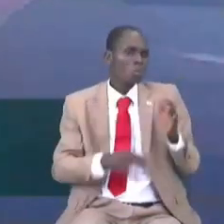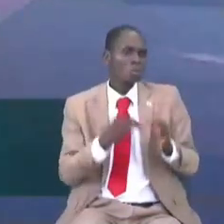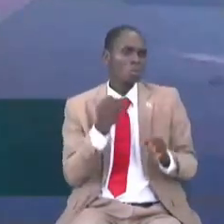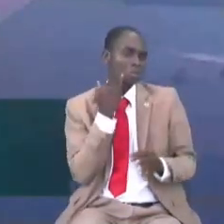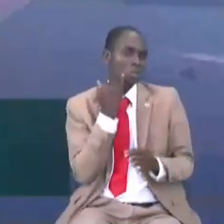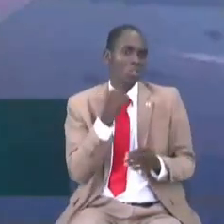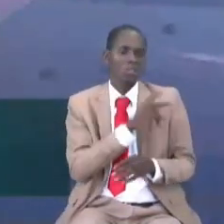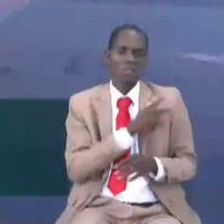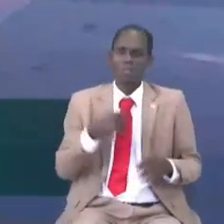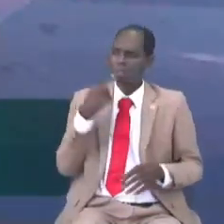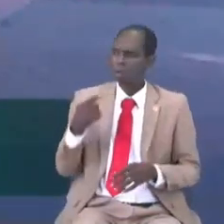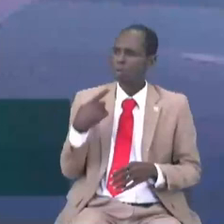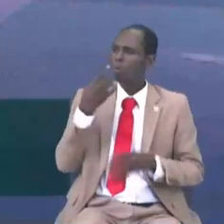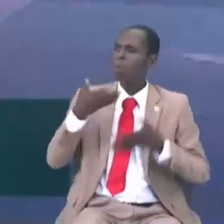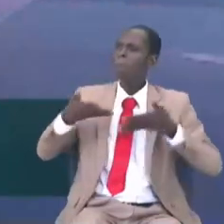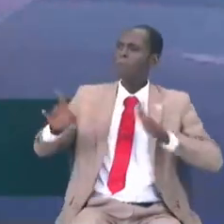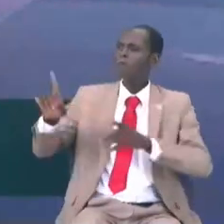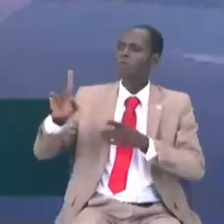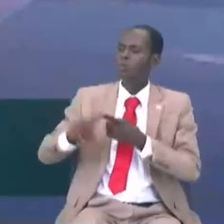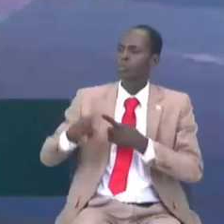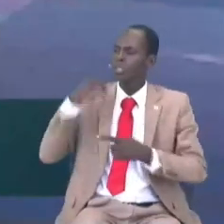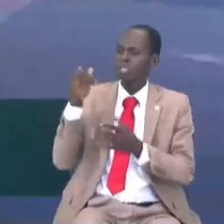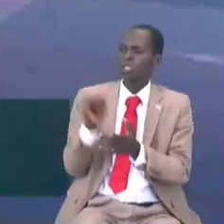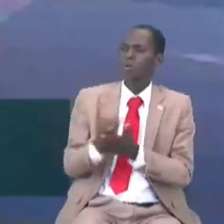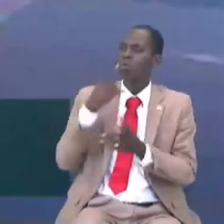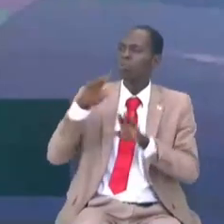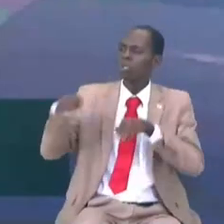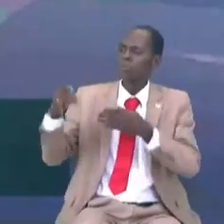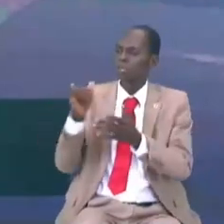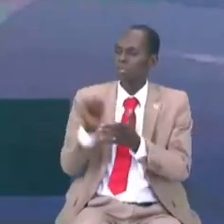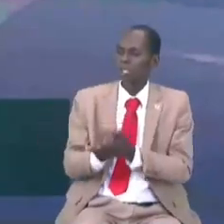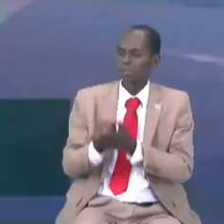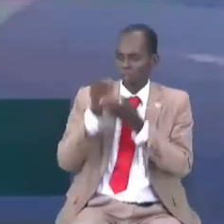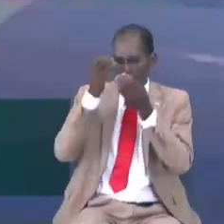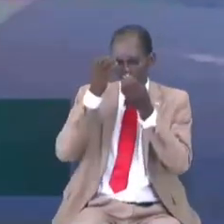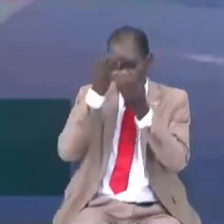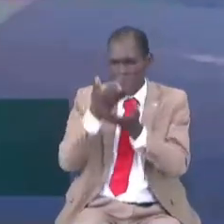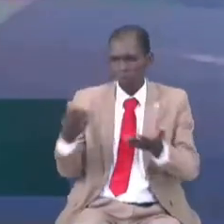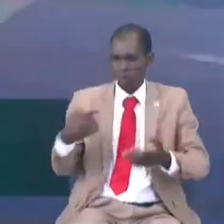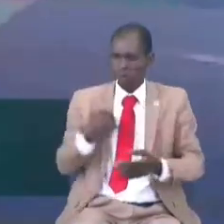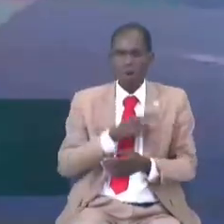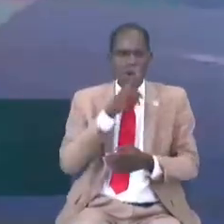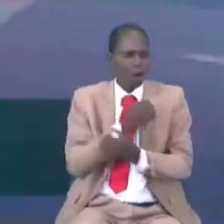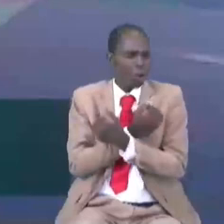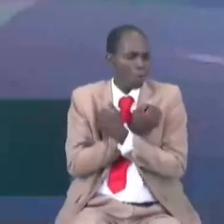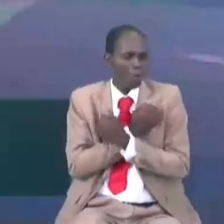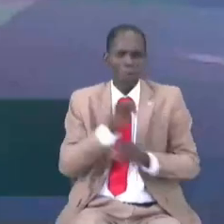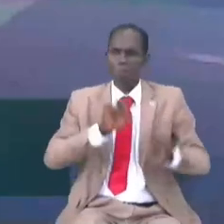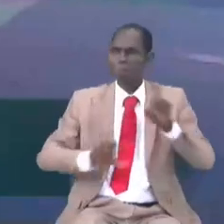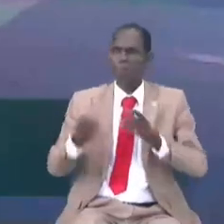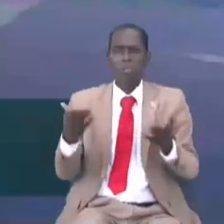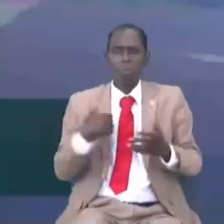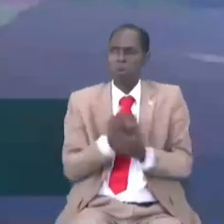information? Nous sommes des gens aimables ici, hein? Nous sommes des gens paisibles ici. Nous aimons les étrangers et c'est comme ça nos cœurs sont. Nous